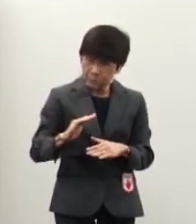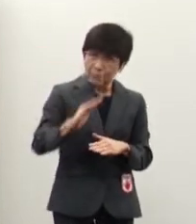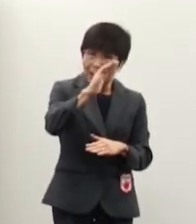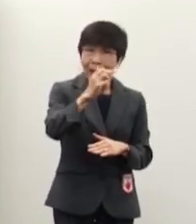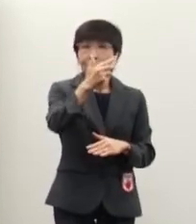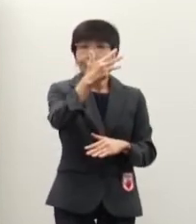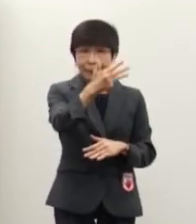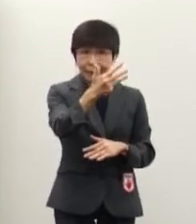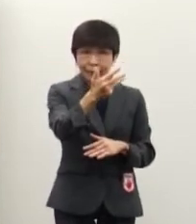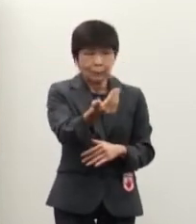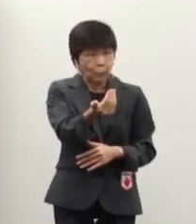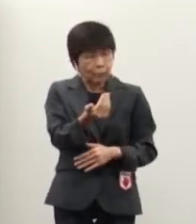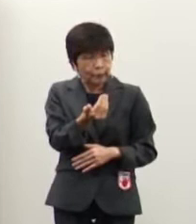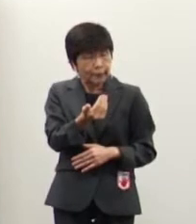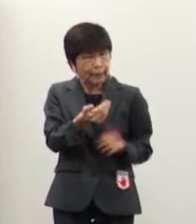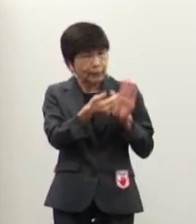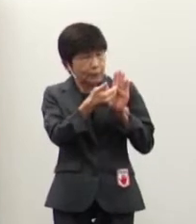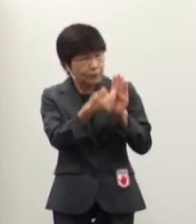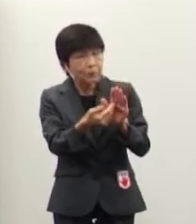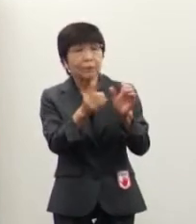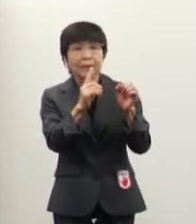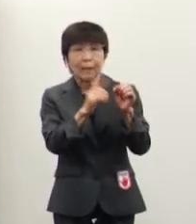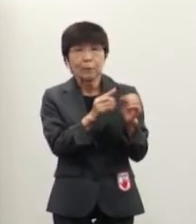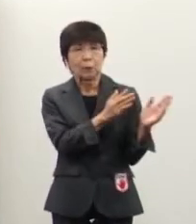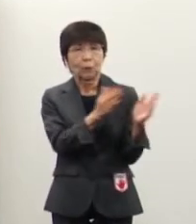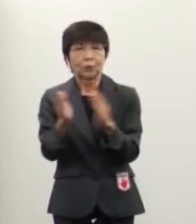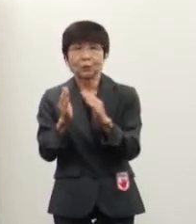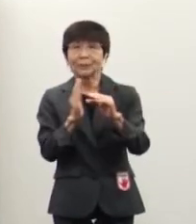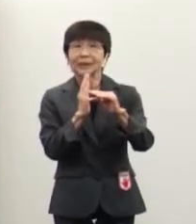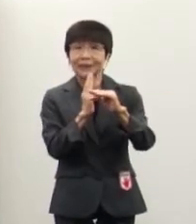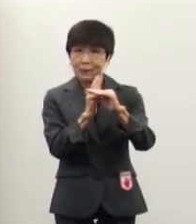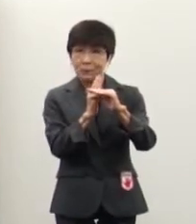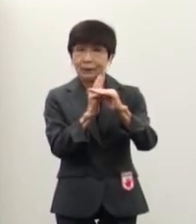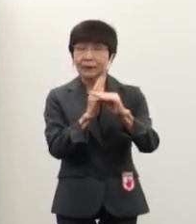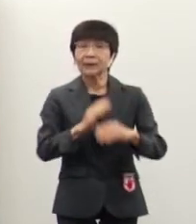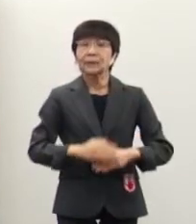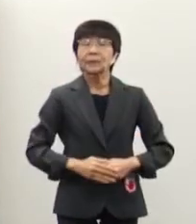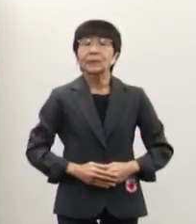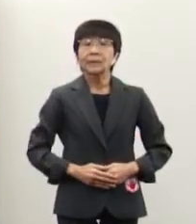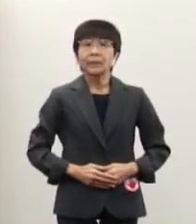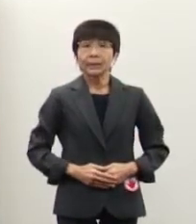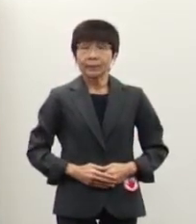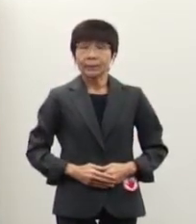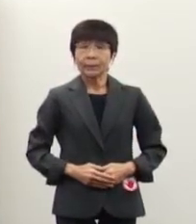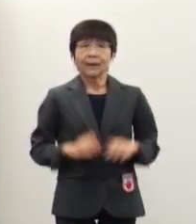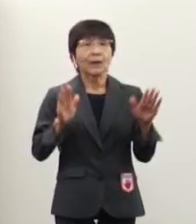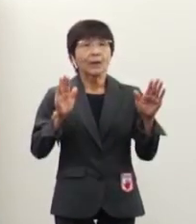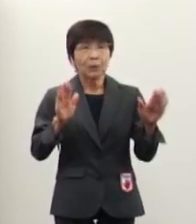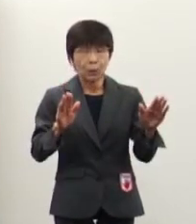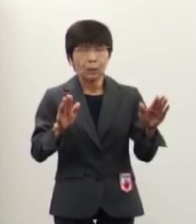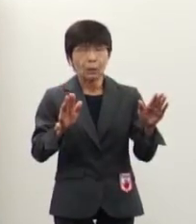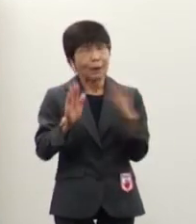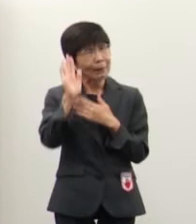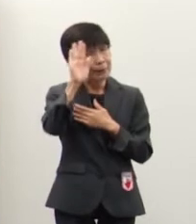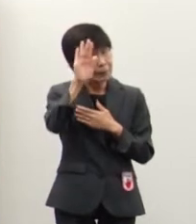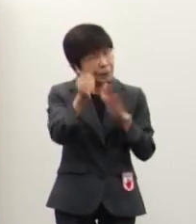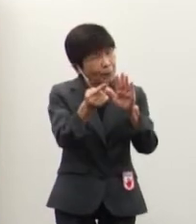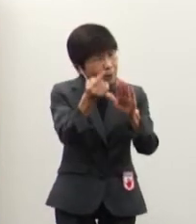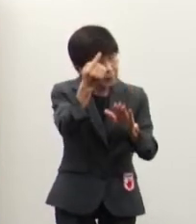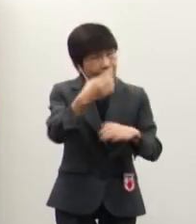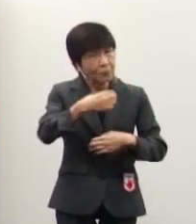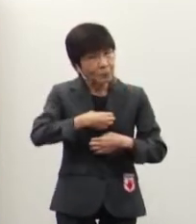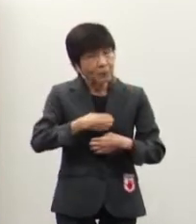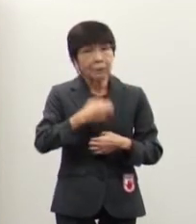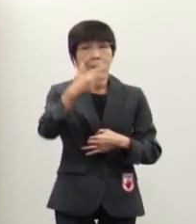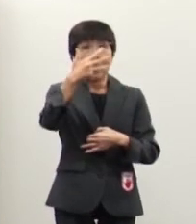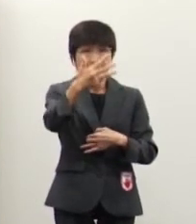応をすべく、すでにさまざまな準備を進めているところであります。本日はこの第8波への備えの一環